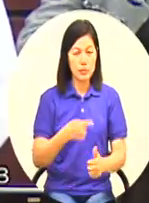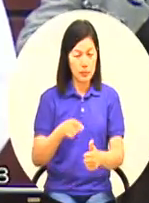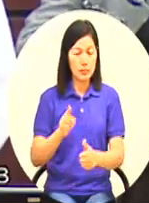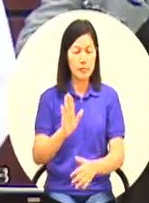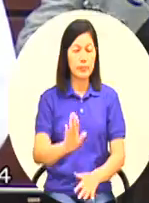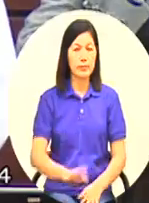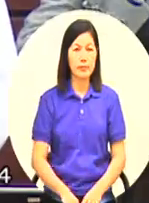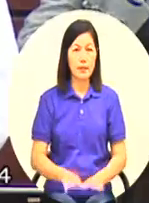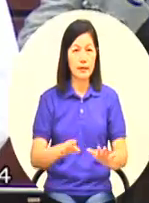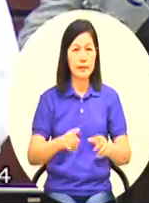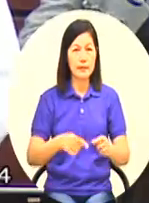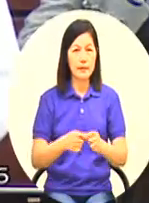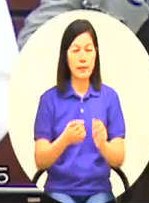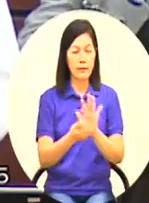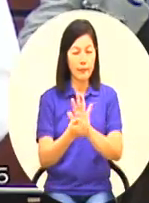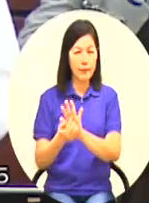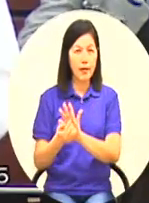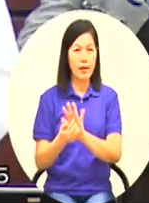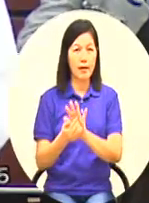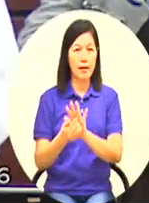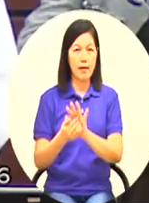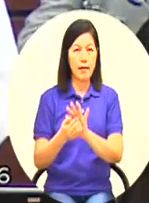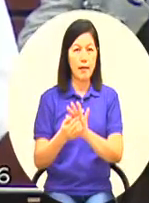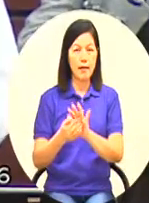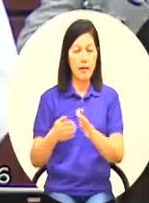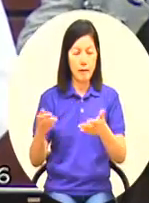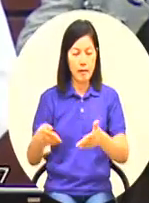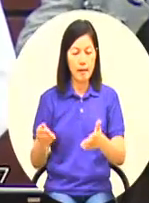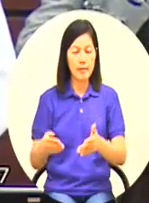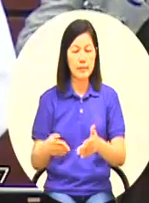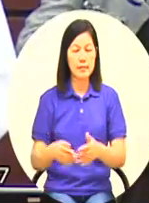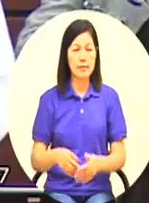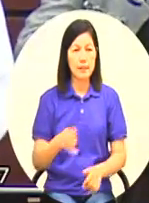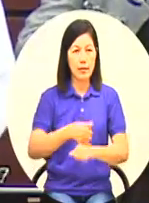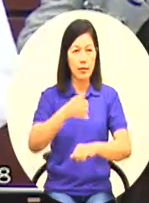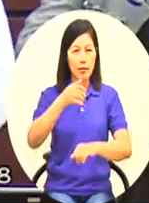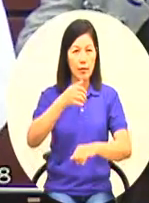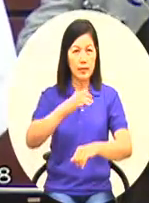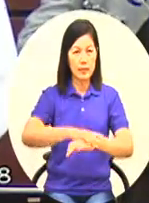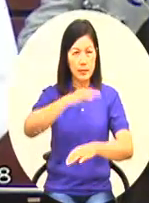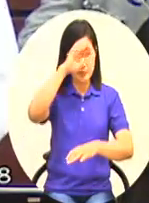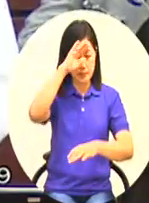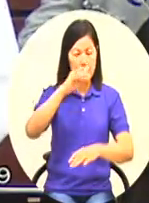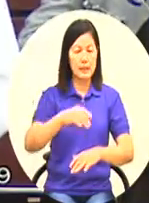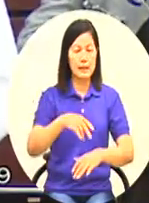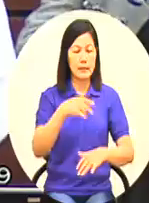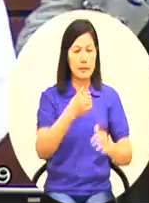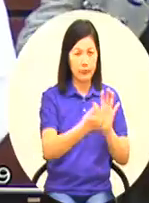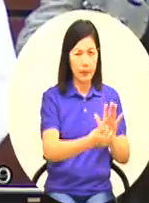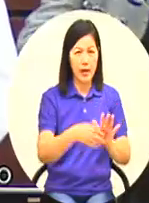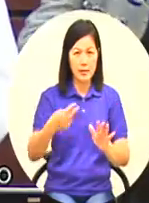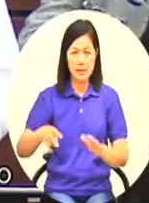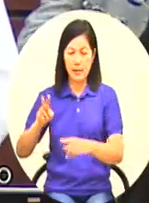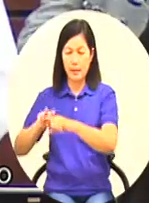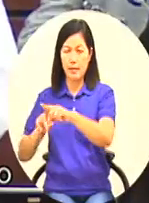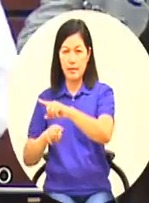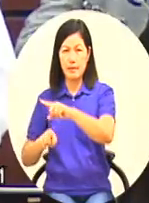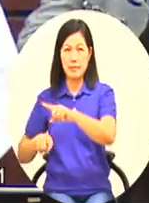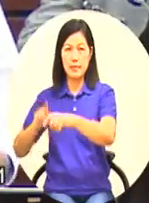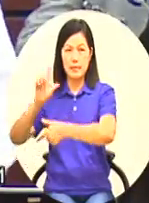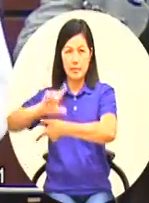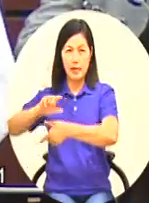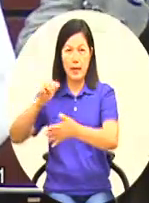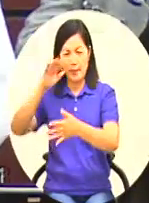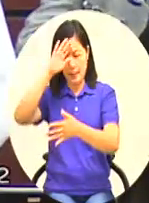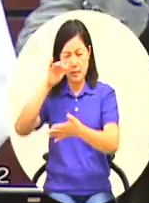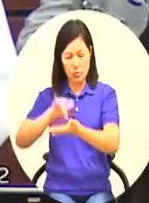个防治过程里面，当我们在讲登革热的防治的时候，其实我们就把支卡病毒的防治也就带进去，因为这个在整个环